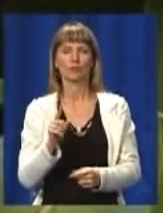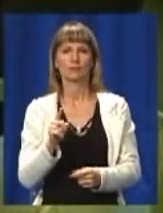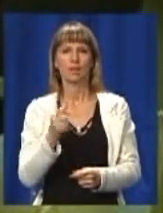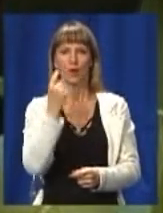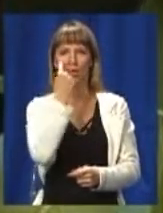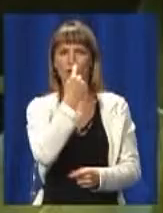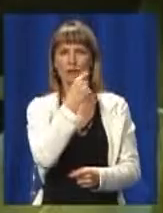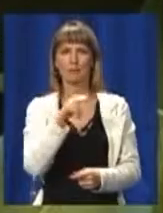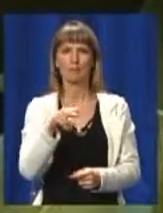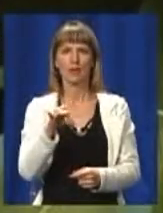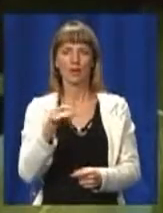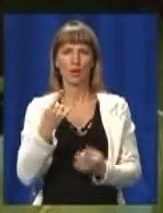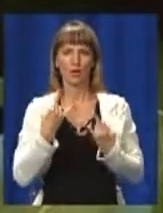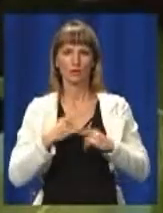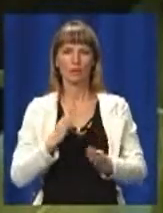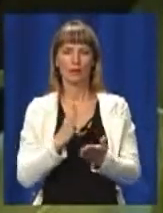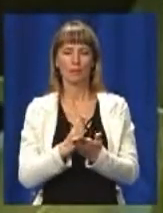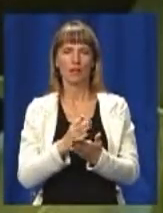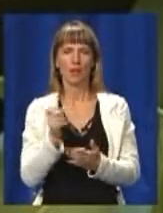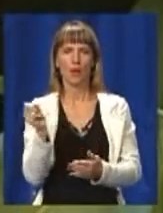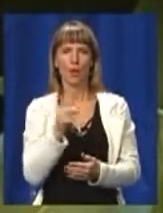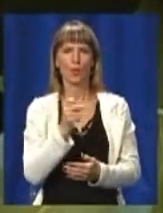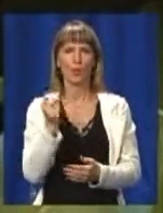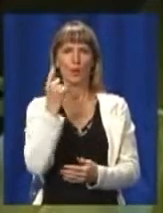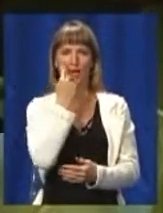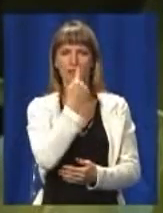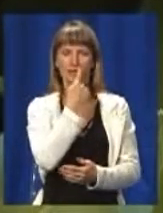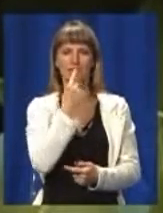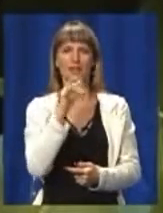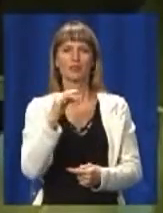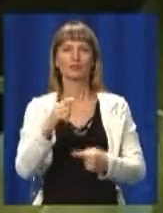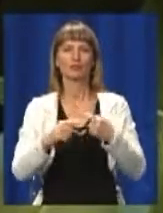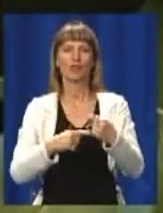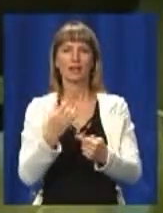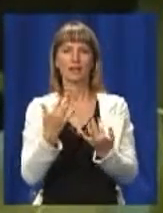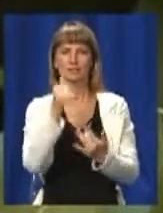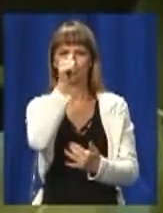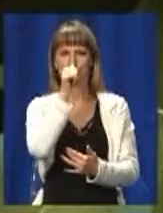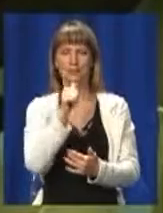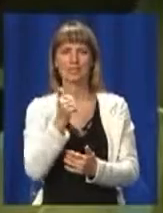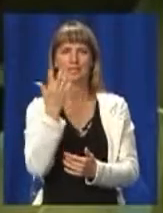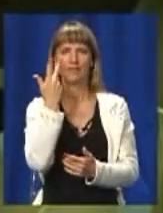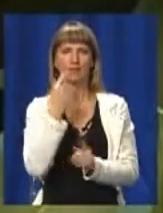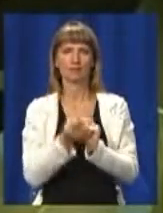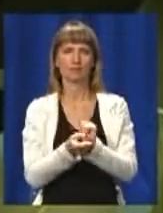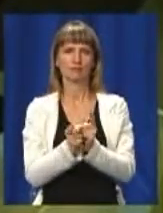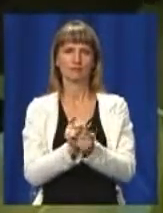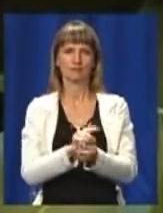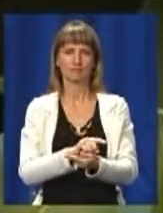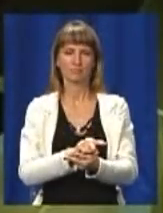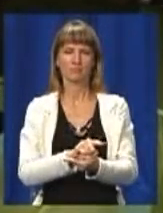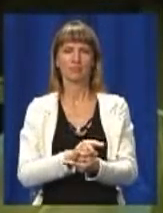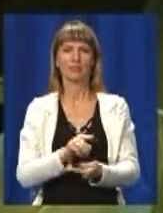при народженні мають блакитні очі. І через декілька місяців їх колір змінюється